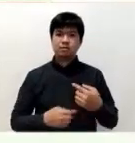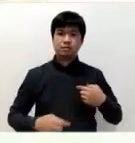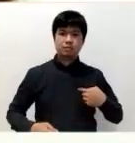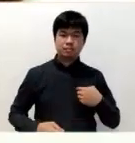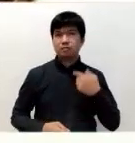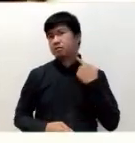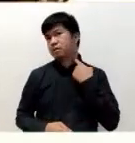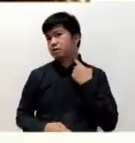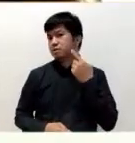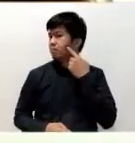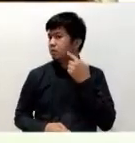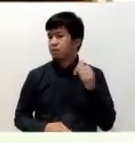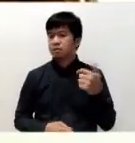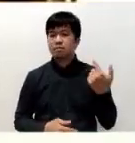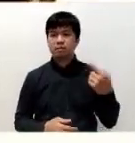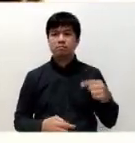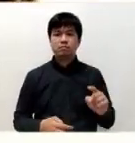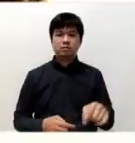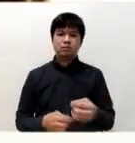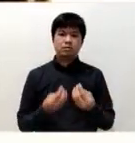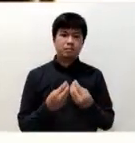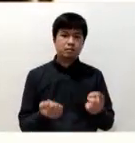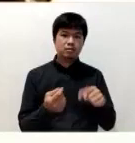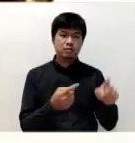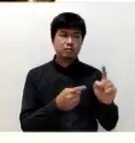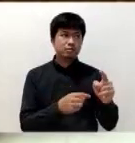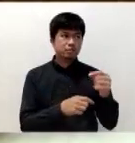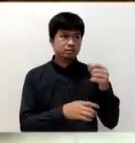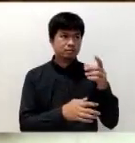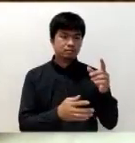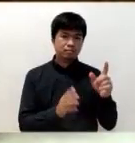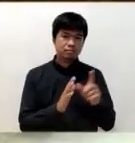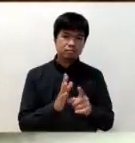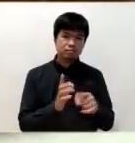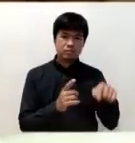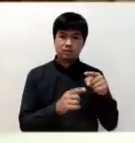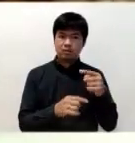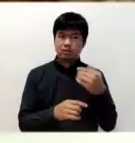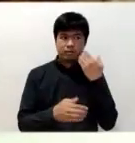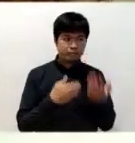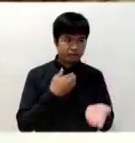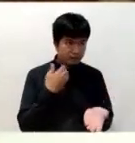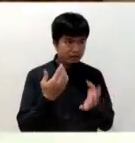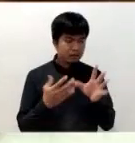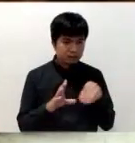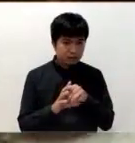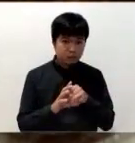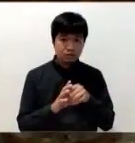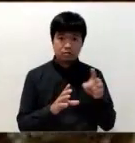ni Abiad, labis pa rin ang paghihinagpis dahil kasama sa mga nasawi sa pananambang ang kanyang 4 na taong gulang na